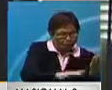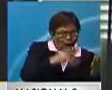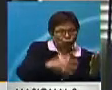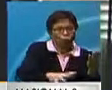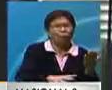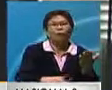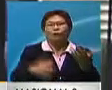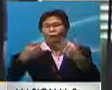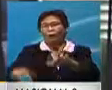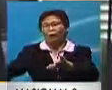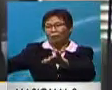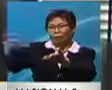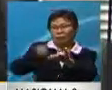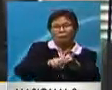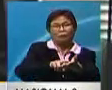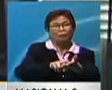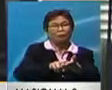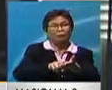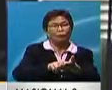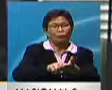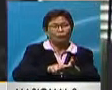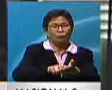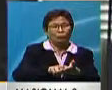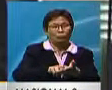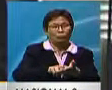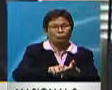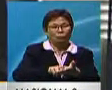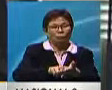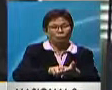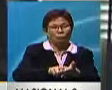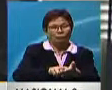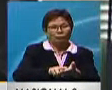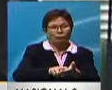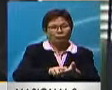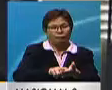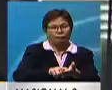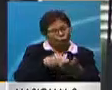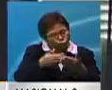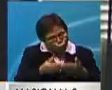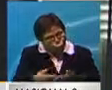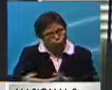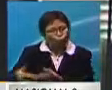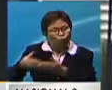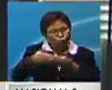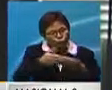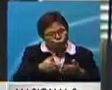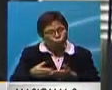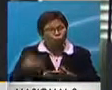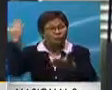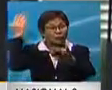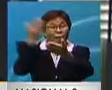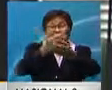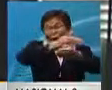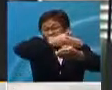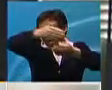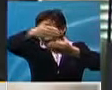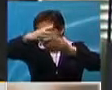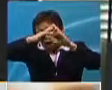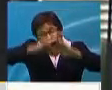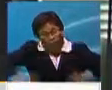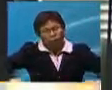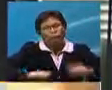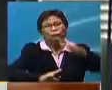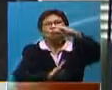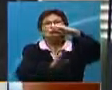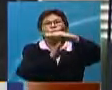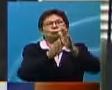mengeluarkan satu kenyataan untuk membebasmi secara berterusan ataupun habis-habisan untuk memerangi dadah. Dan